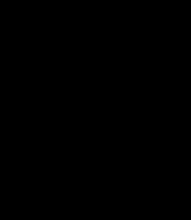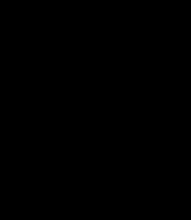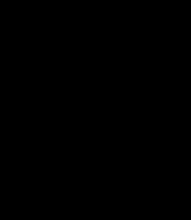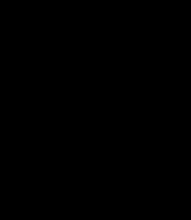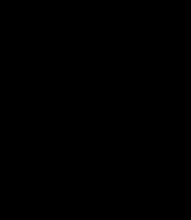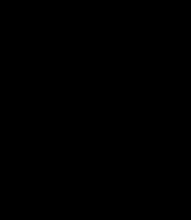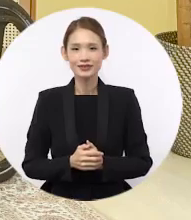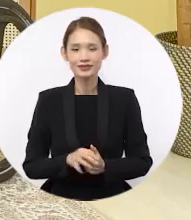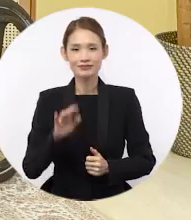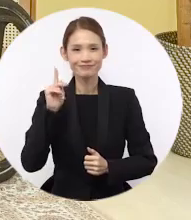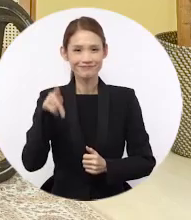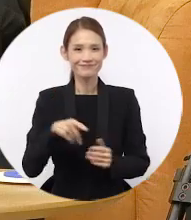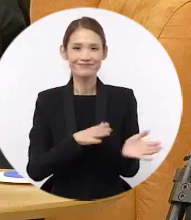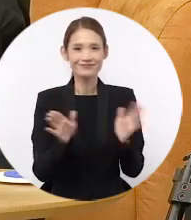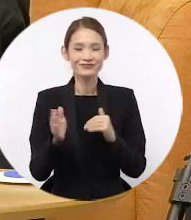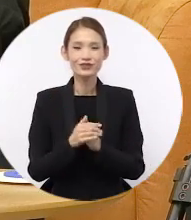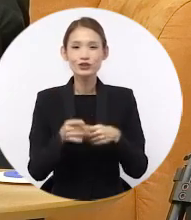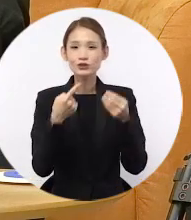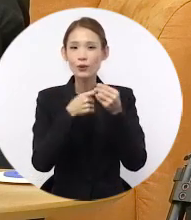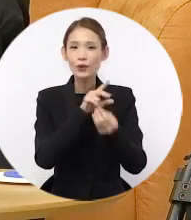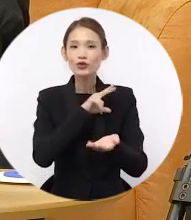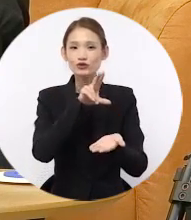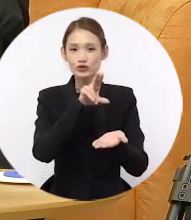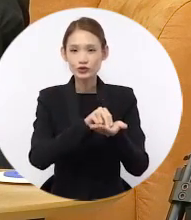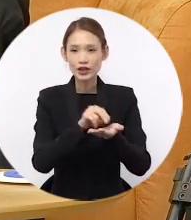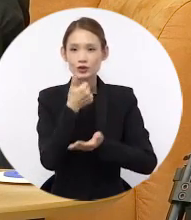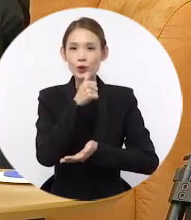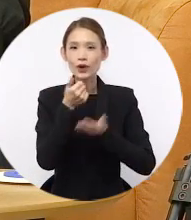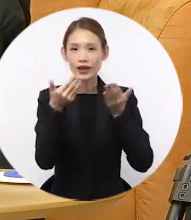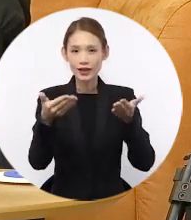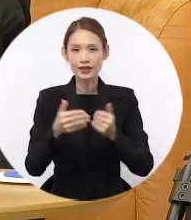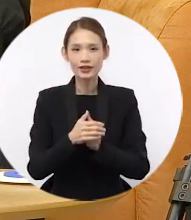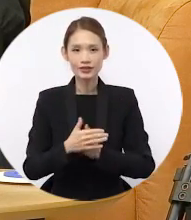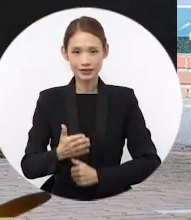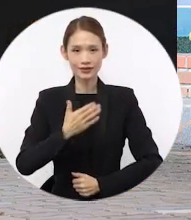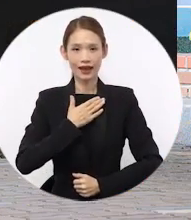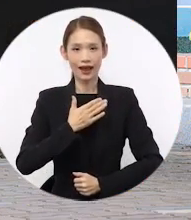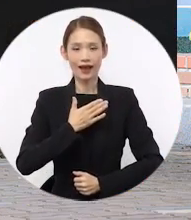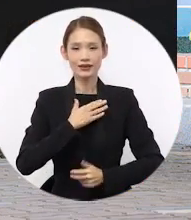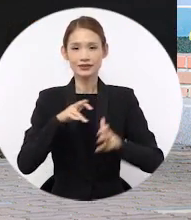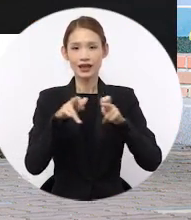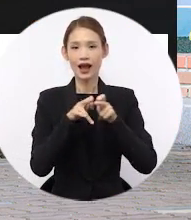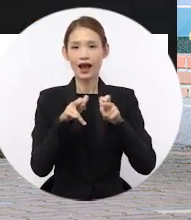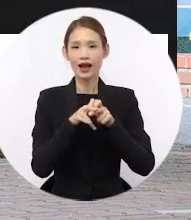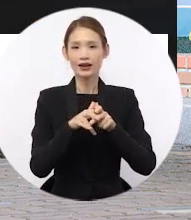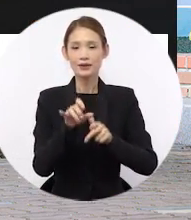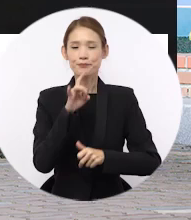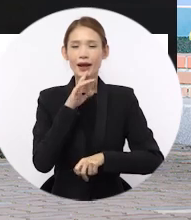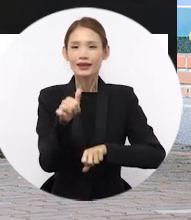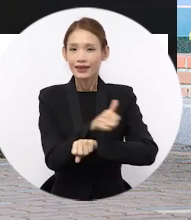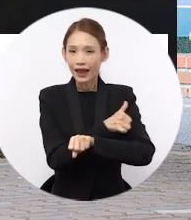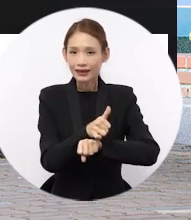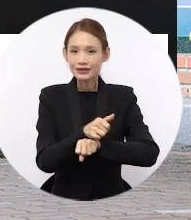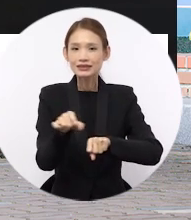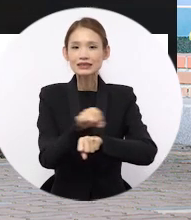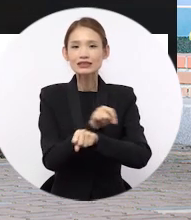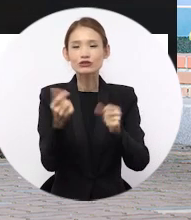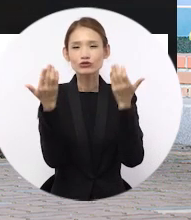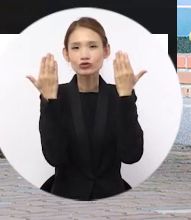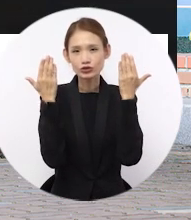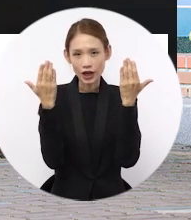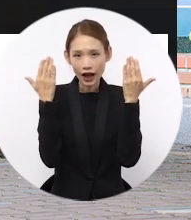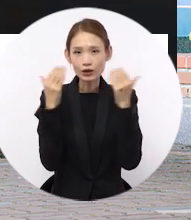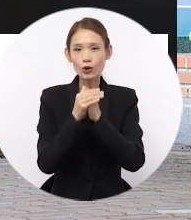오케이죠? 네, 오케이. 자, 첫 번째 주제 제가 먼저 소개를 드려보도록 할게요. 나는 장애인들만이 다니는